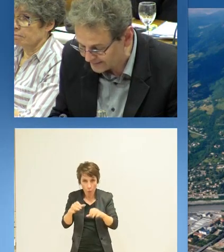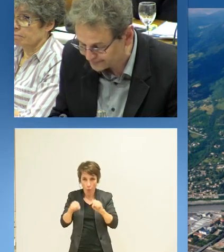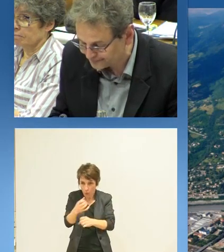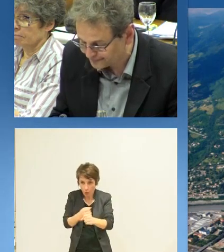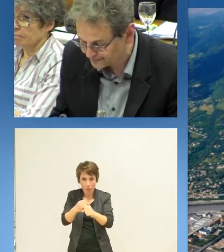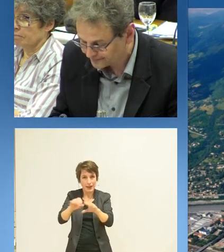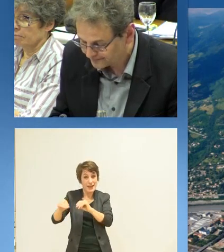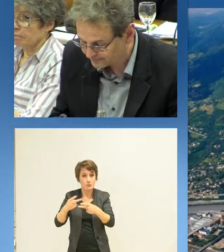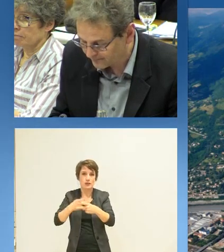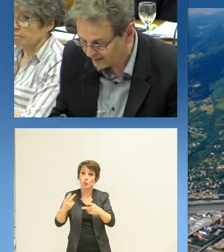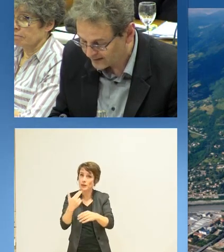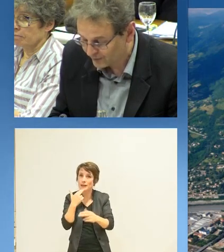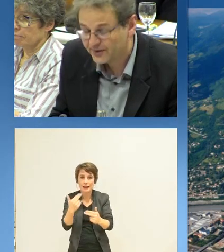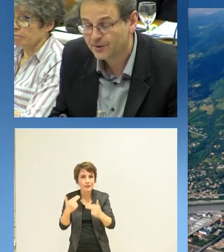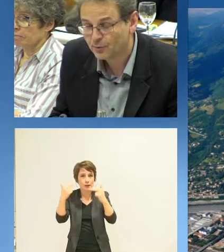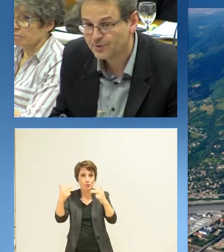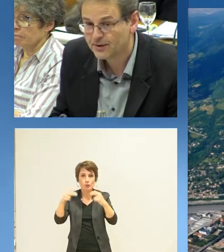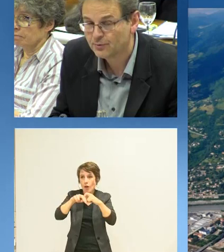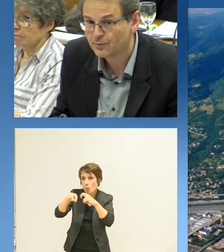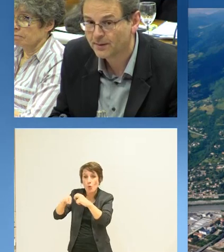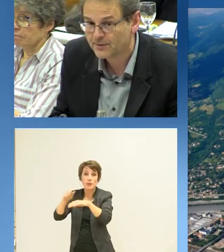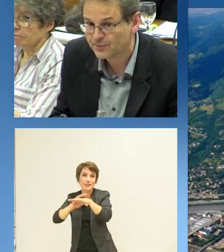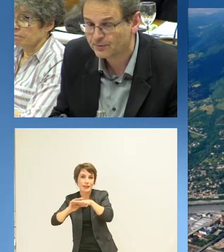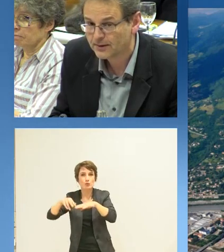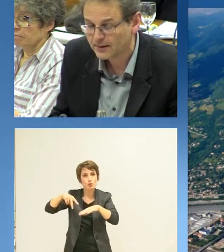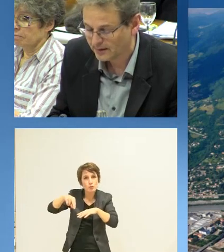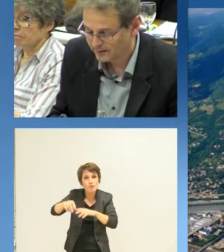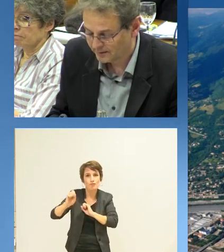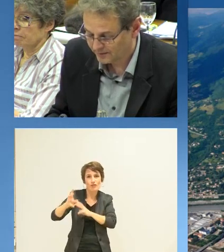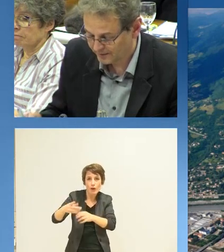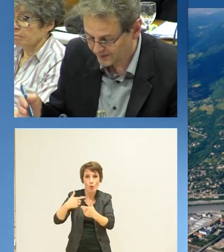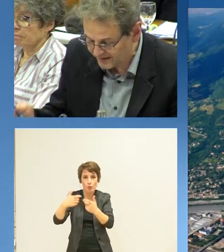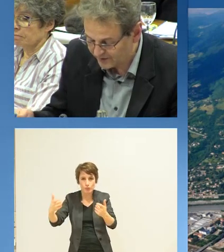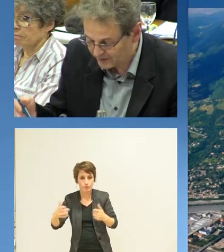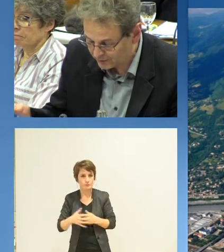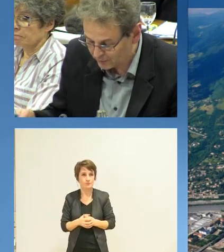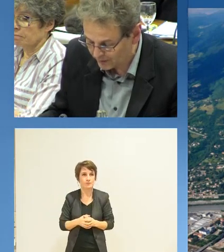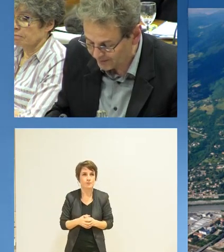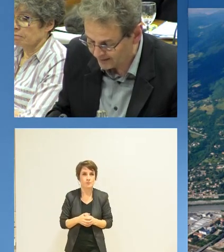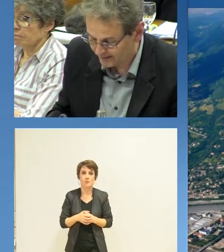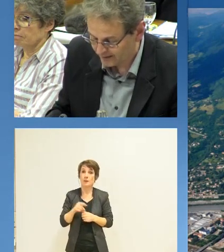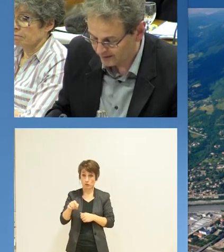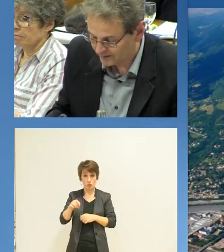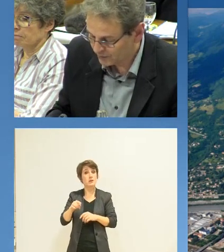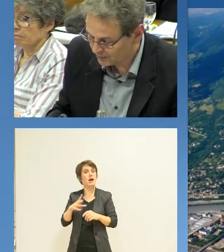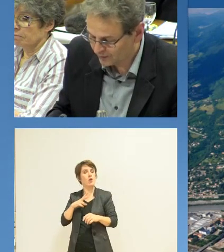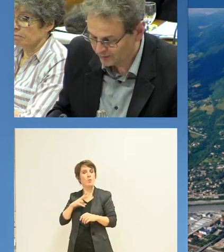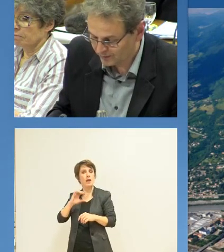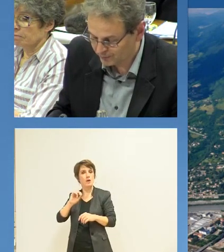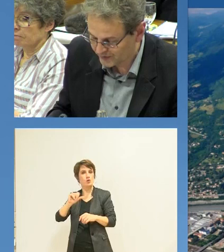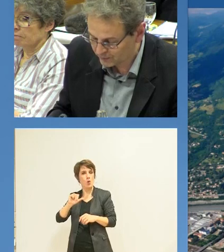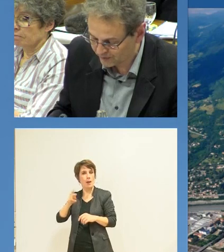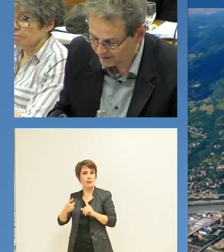qualité cela fait d'ailleurs l'objet d'une opération spécifique une eau ap dans